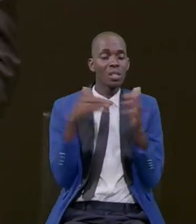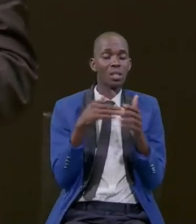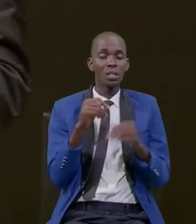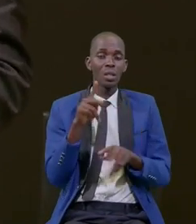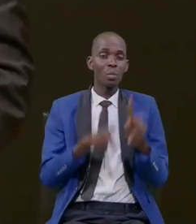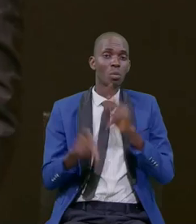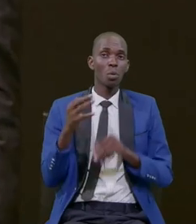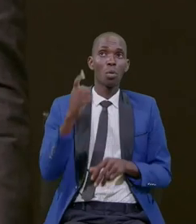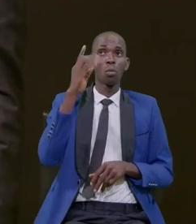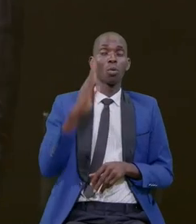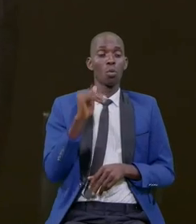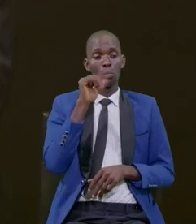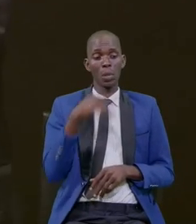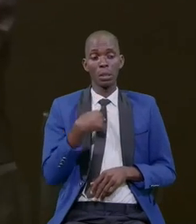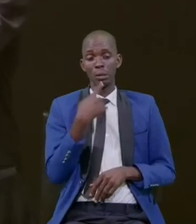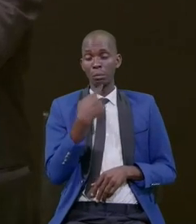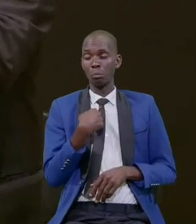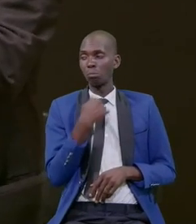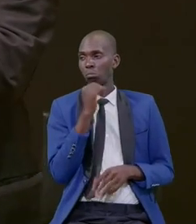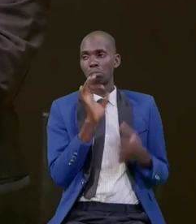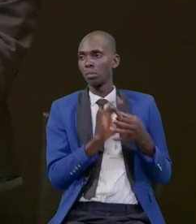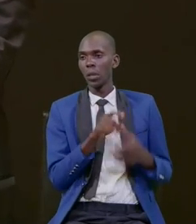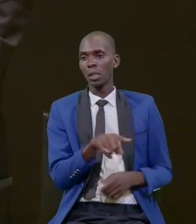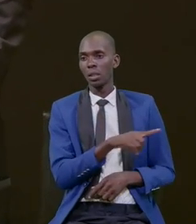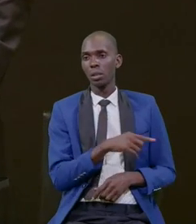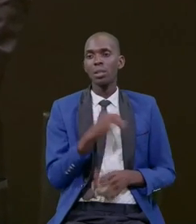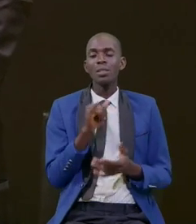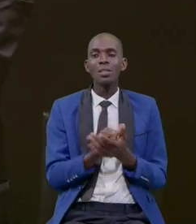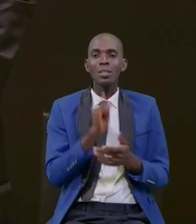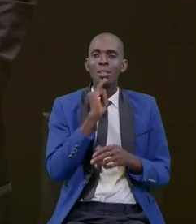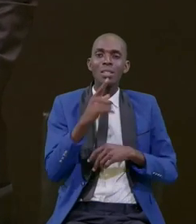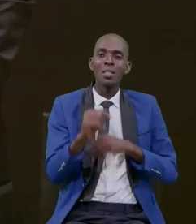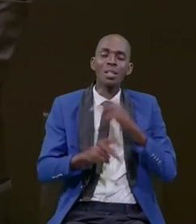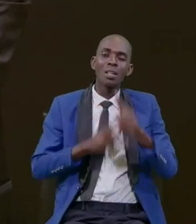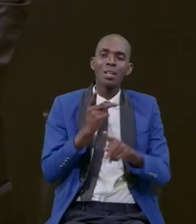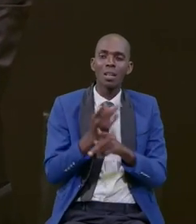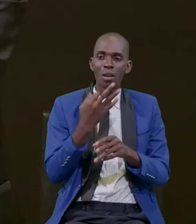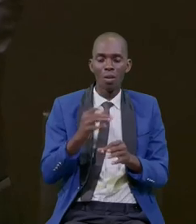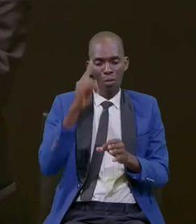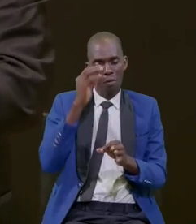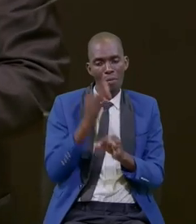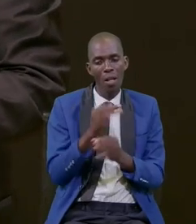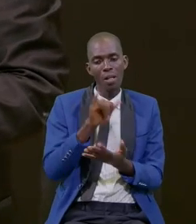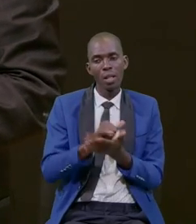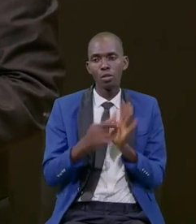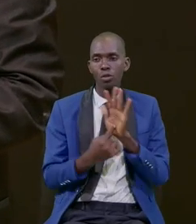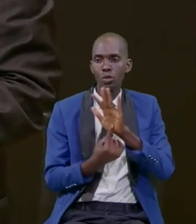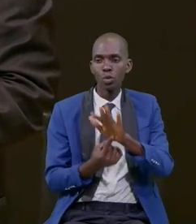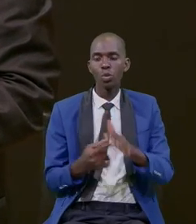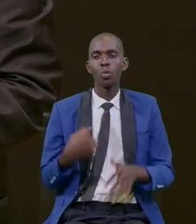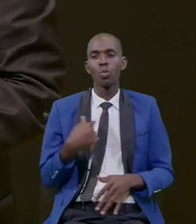Dieu. Et que non, je ne vais pas en faire partie. C'est le genre de foi qui montre que nous